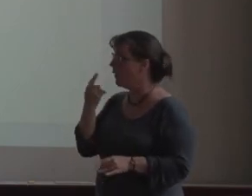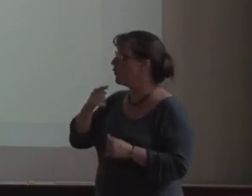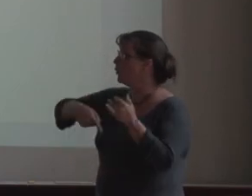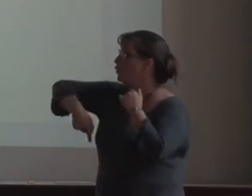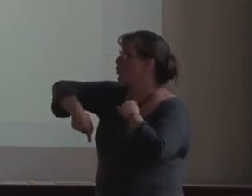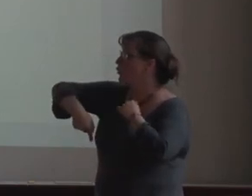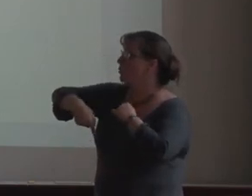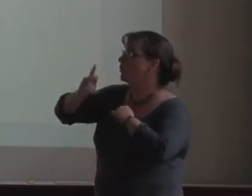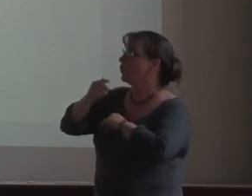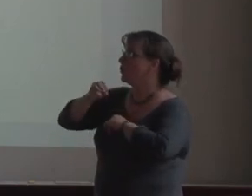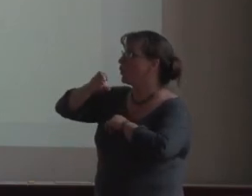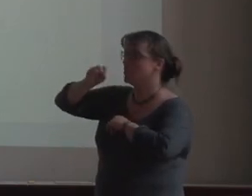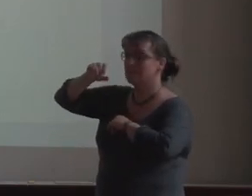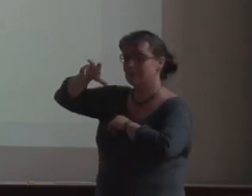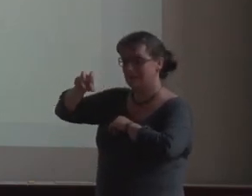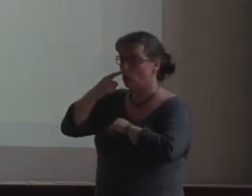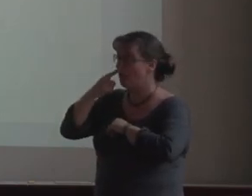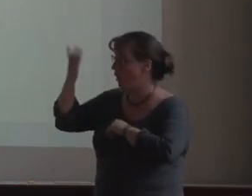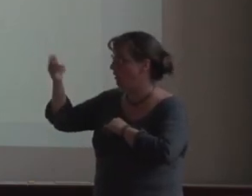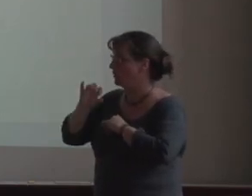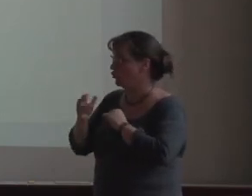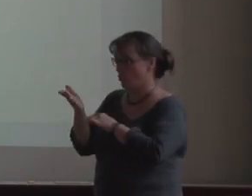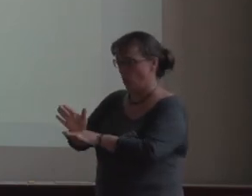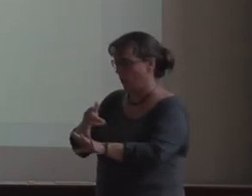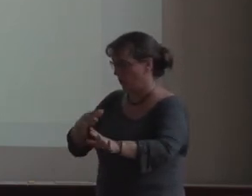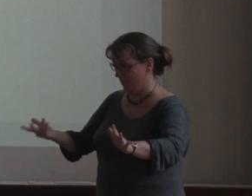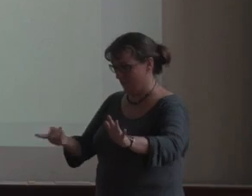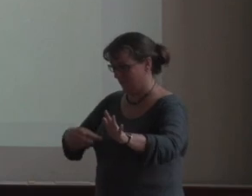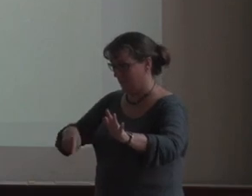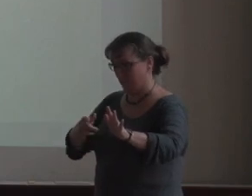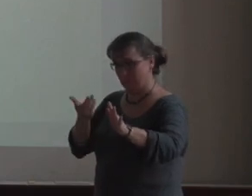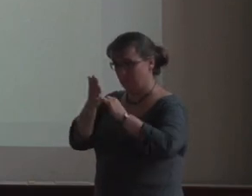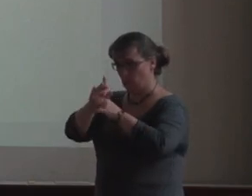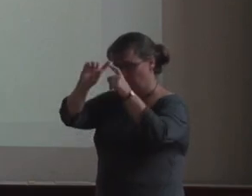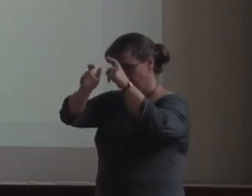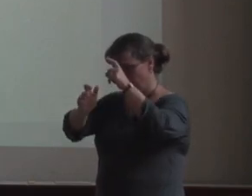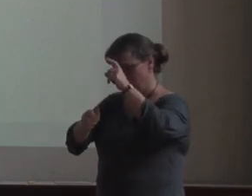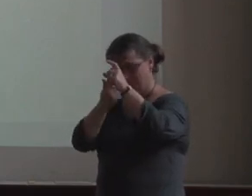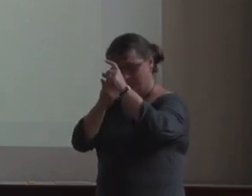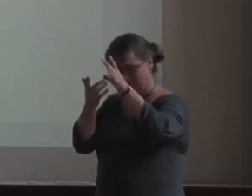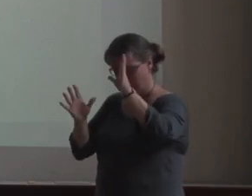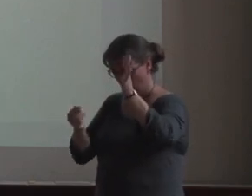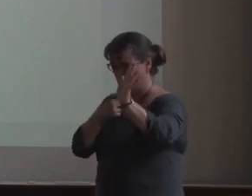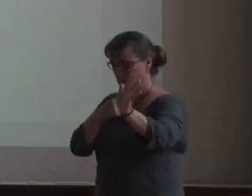QPOSIX. Je vais vous montrer un petit peu, je vais me détailler un petit peu